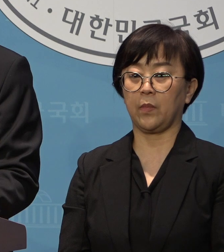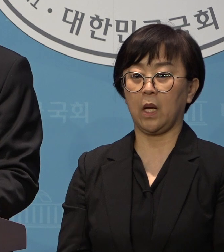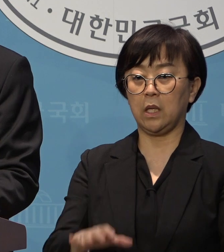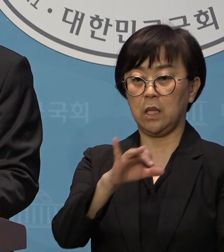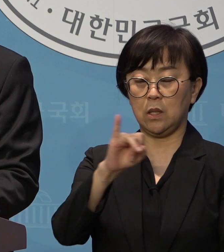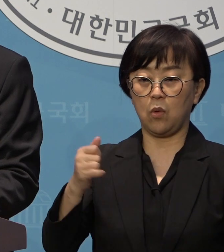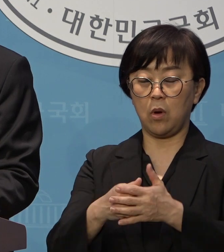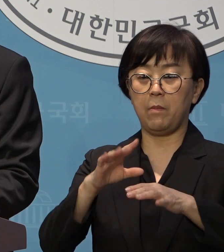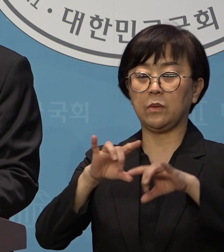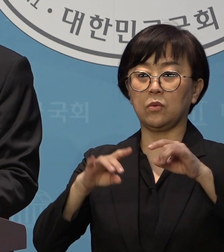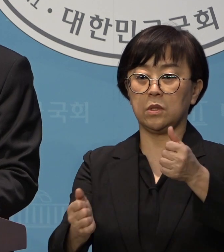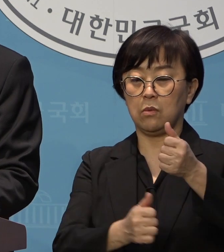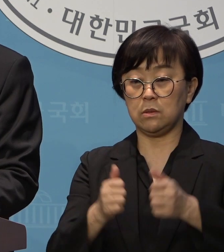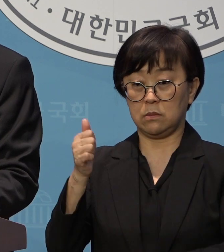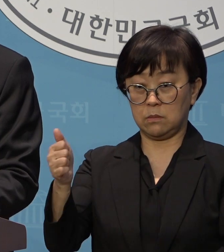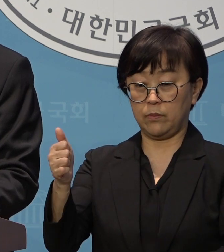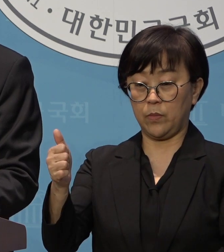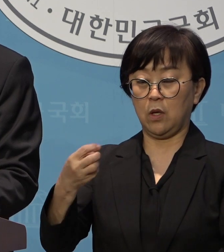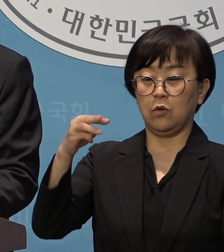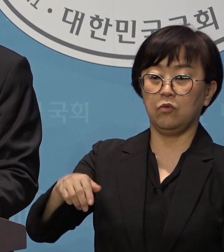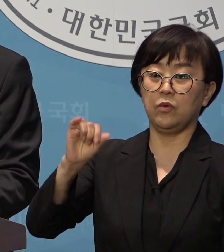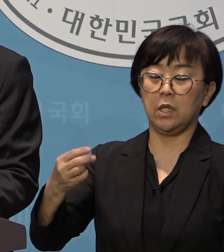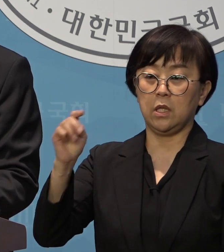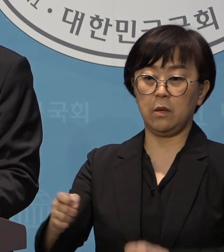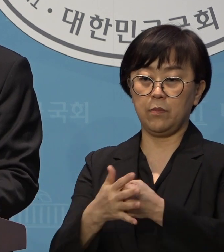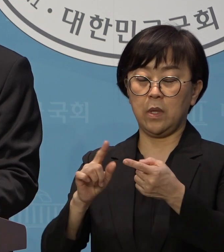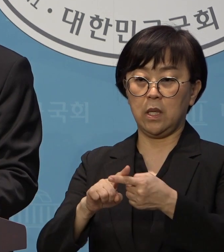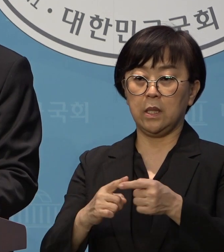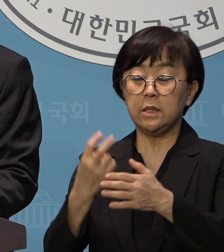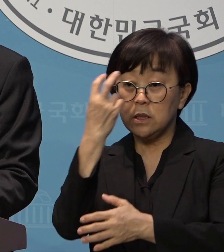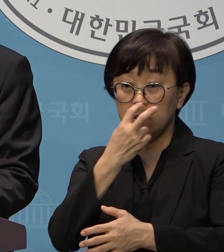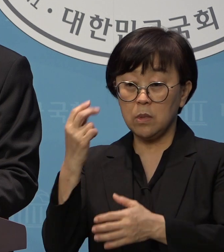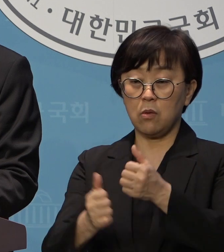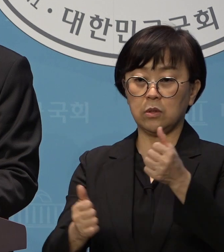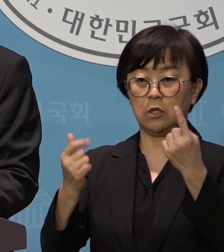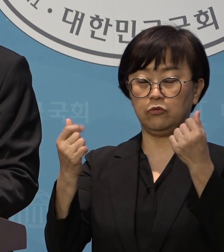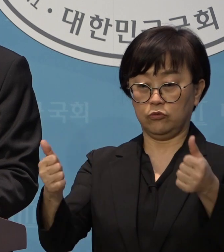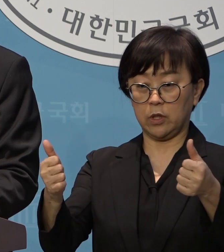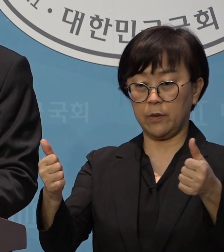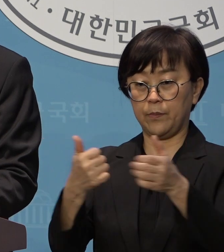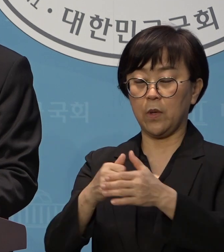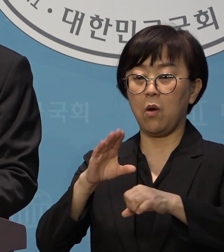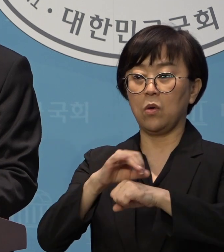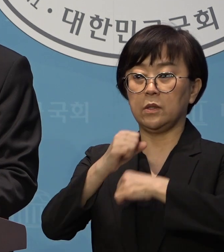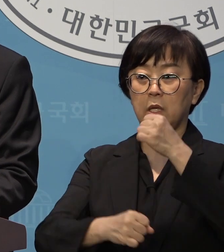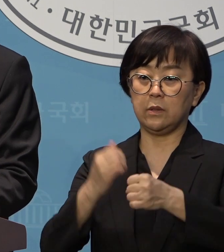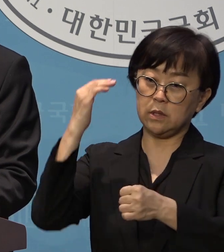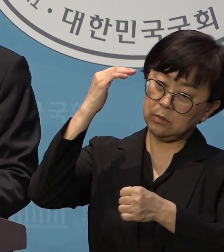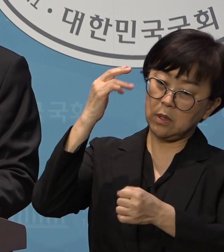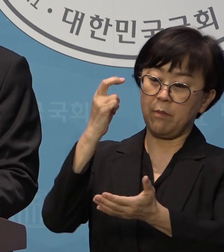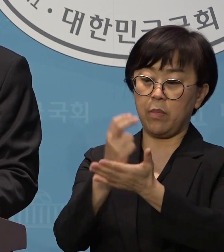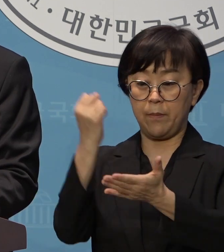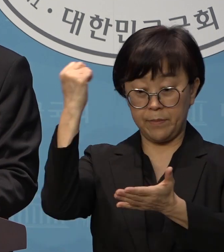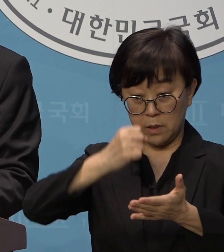이동관 방송통신위원장, 류희림 방송통신심의위원장은 언론의 자유를 침해하는